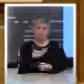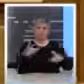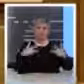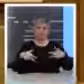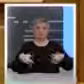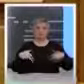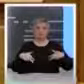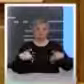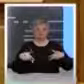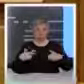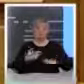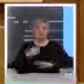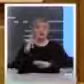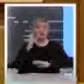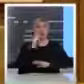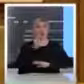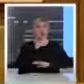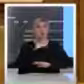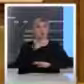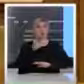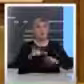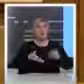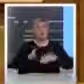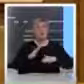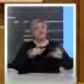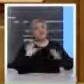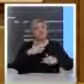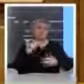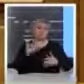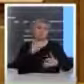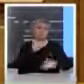Ο Πρωθυπουργός έφυγε βεβαίως, γιατί είχε σοβαρότερα καθήκοντα.